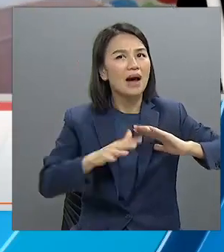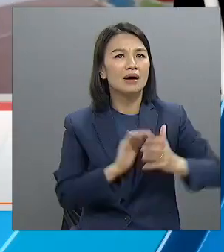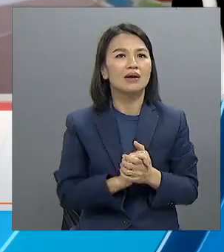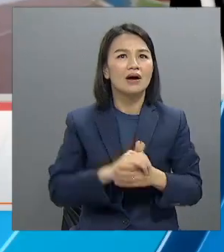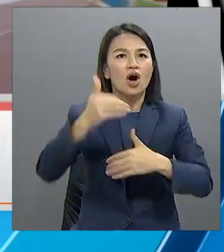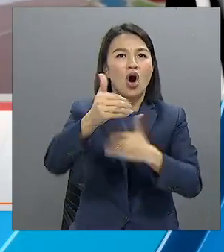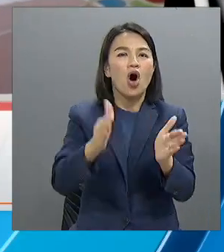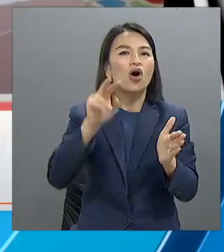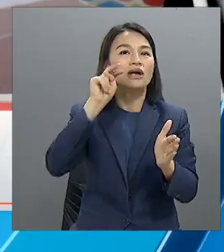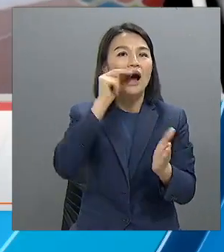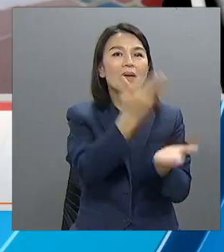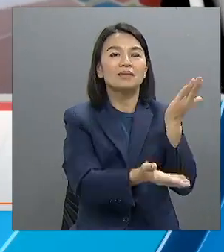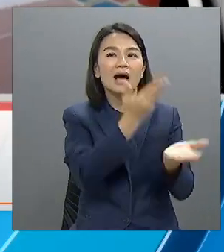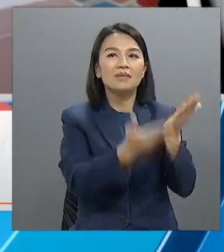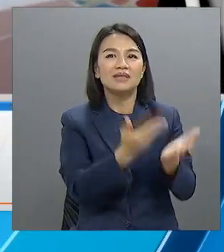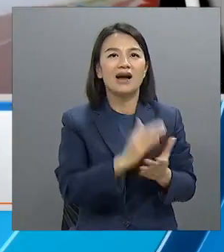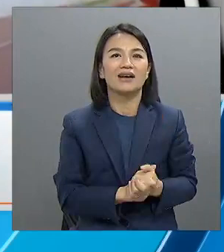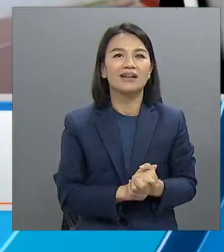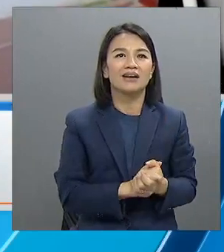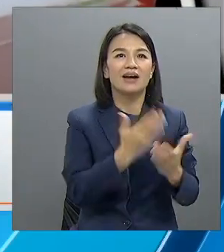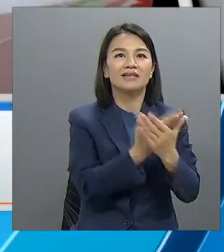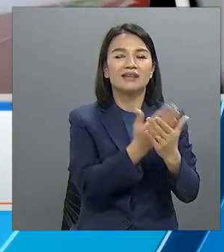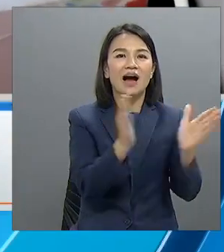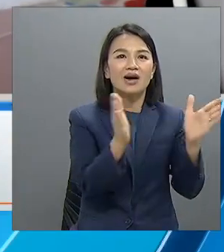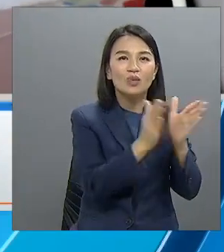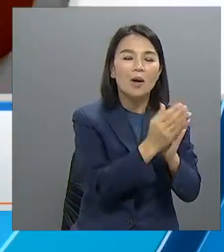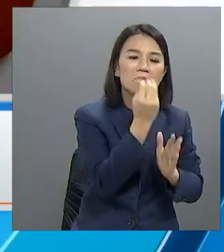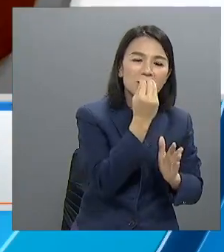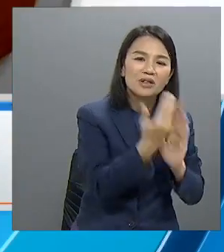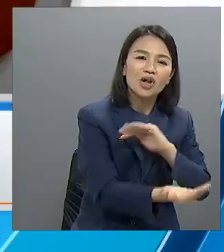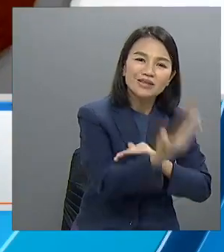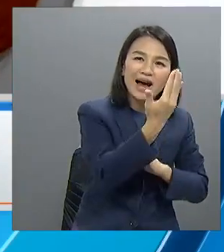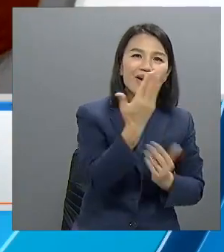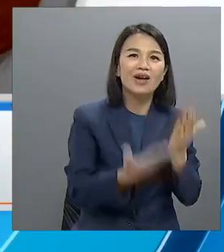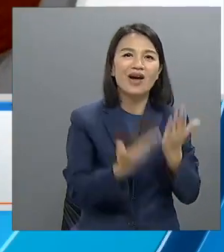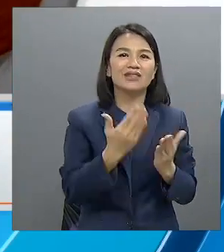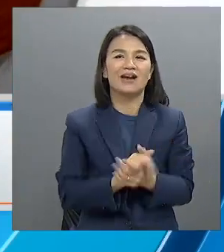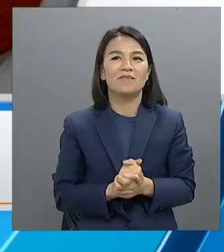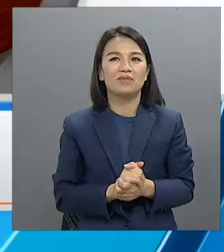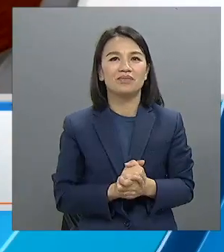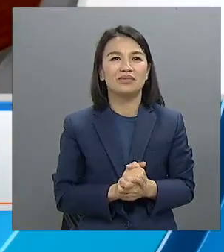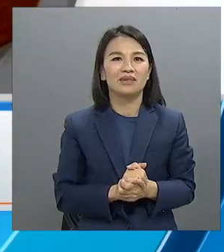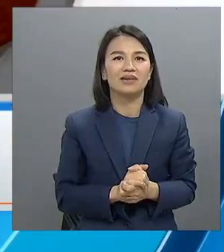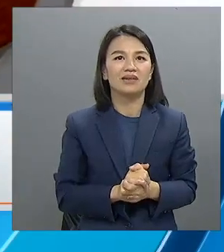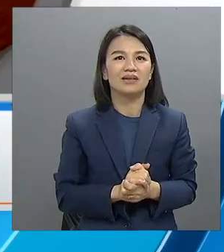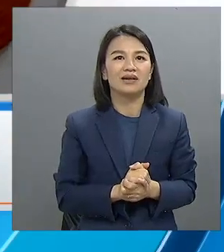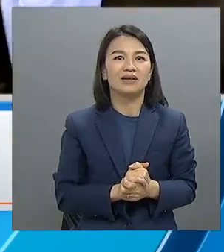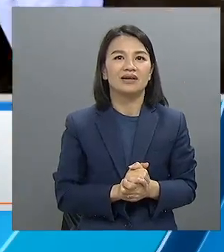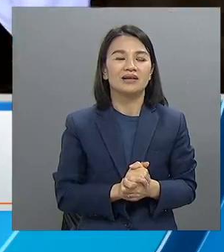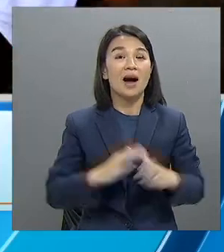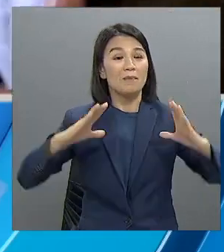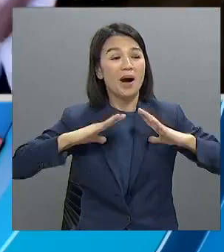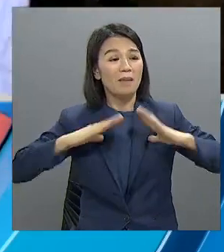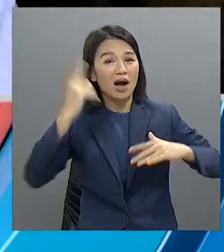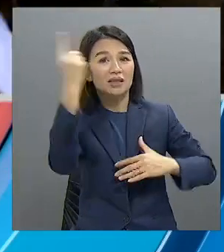สเทลราคารวมอาหารเช้าน ี ่เป็นไง แต่ว่าถ้าเป็นรีสอร์ทคุณยุ้ยผมไม่ไปพักนะเพราะว่าอาหารเช้า